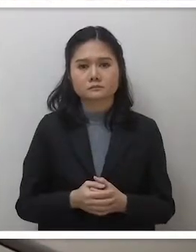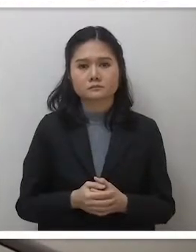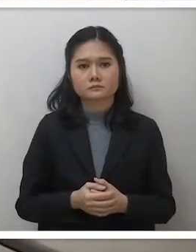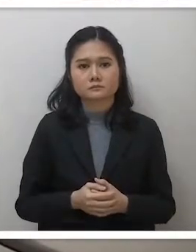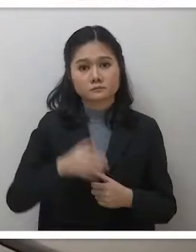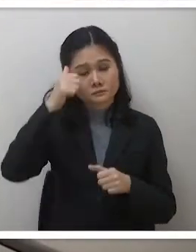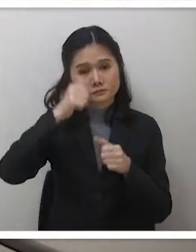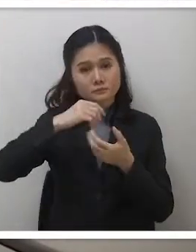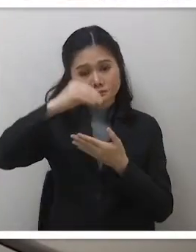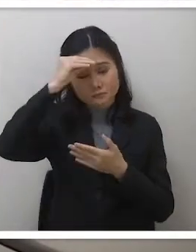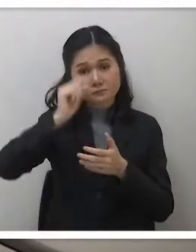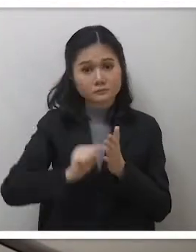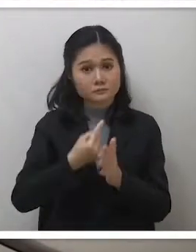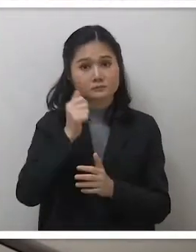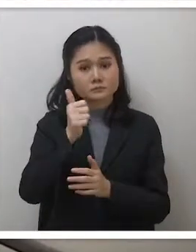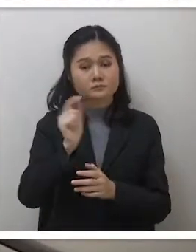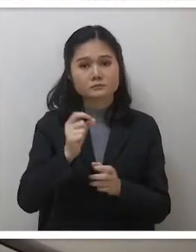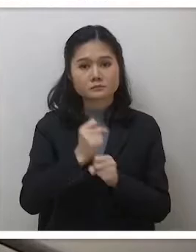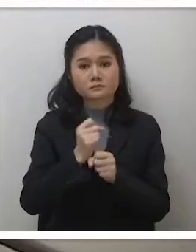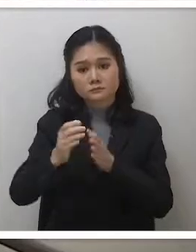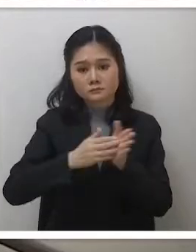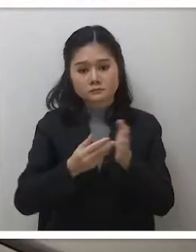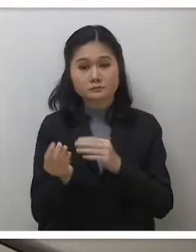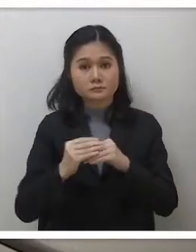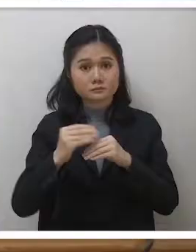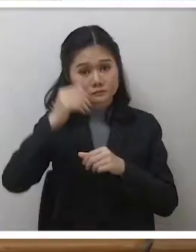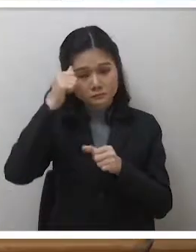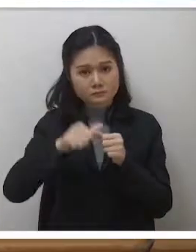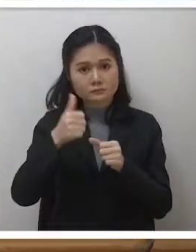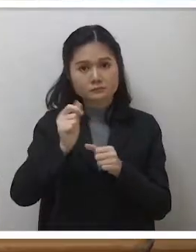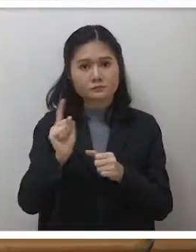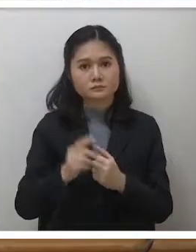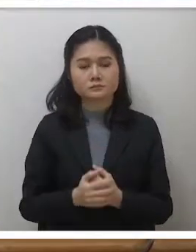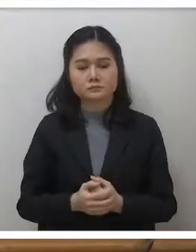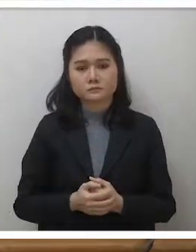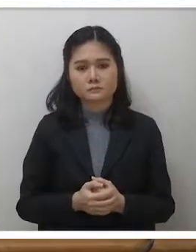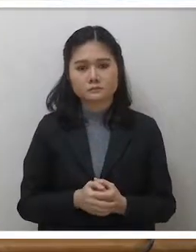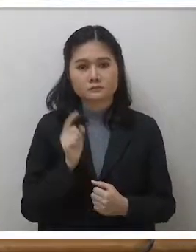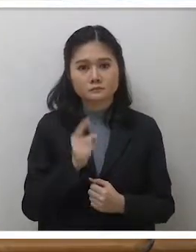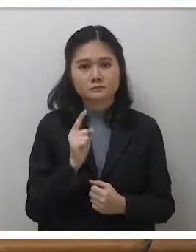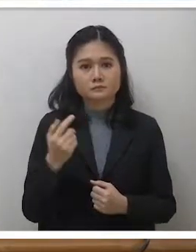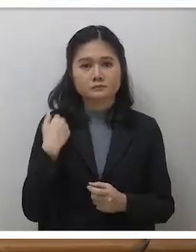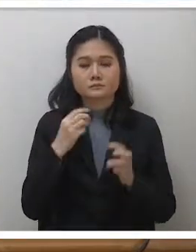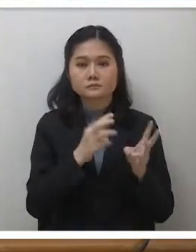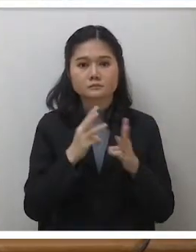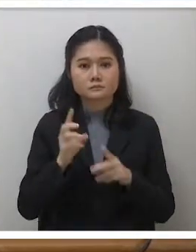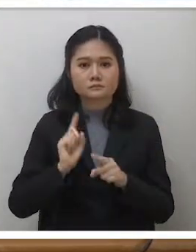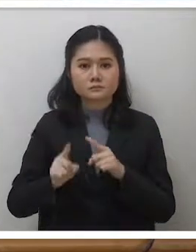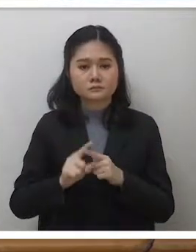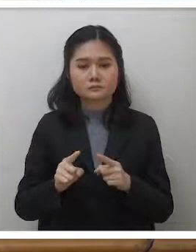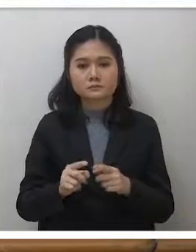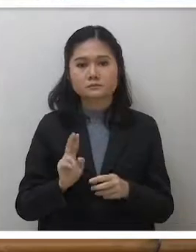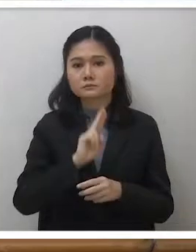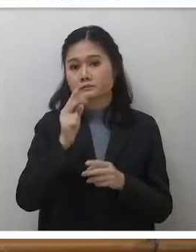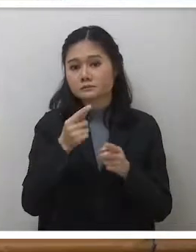จำบทเรียนต้นๆได้ไหมครับที่เราลงสีจำได้ไหมครับแล้วก็จริงๆมันมีหลายวิธีเนาะเราใช้คัต